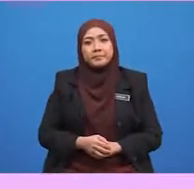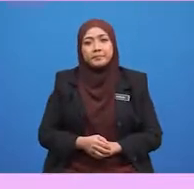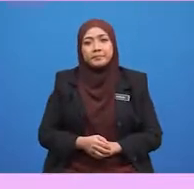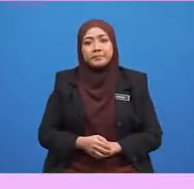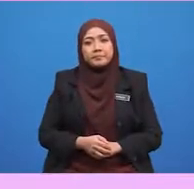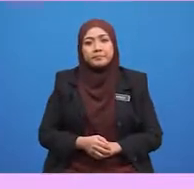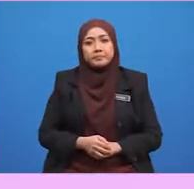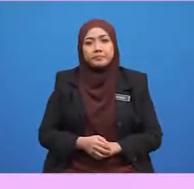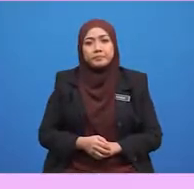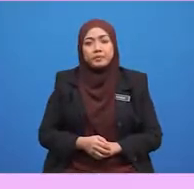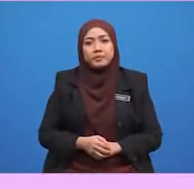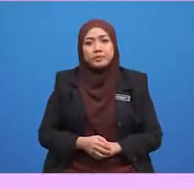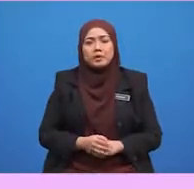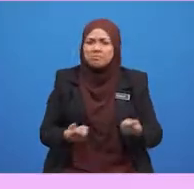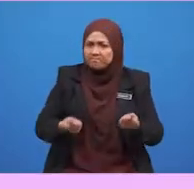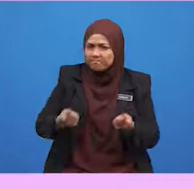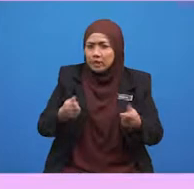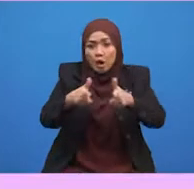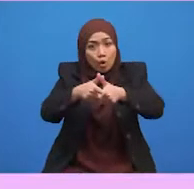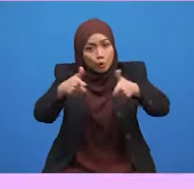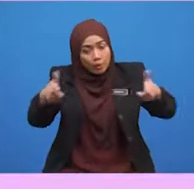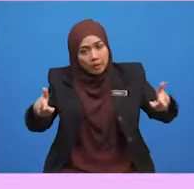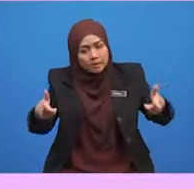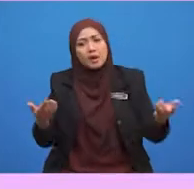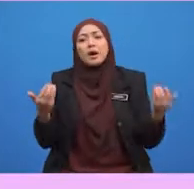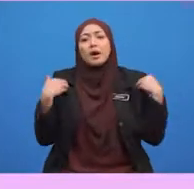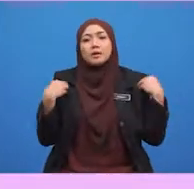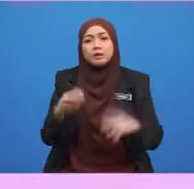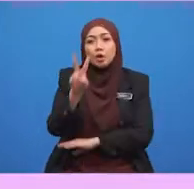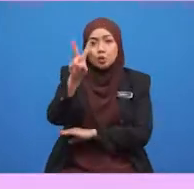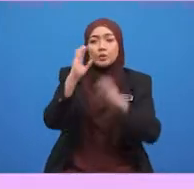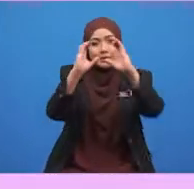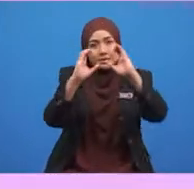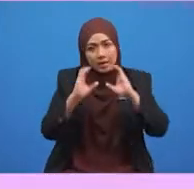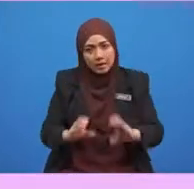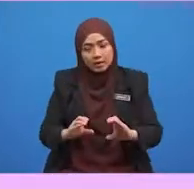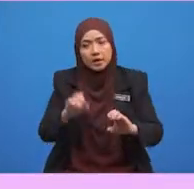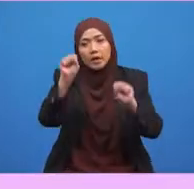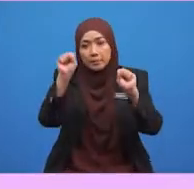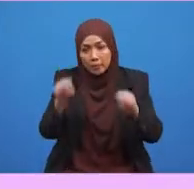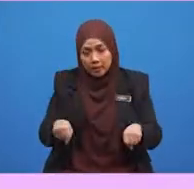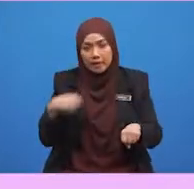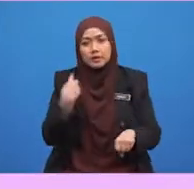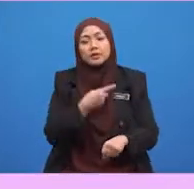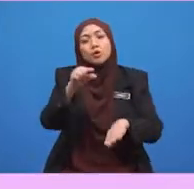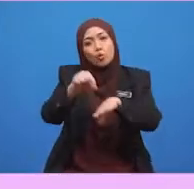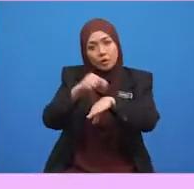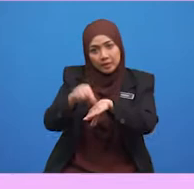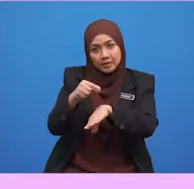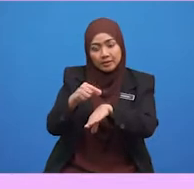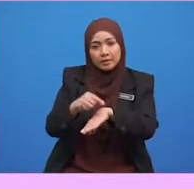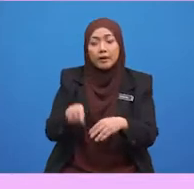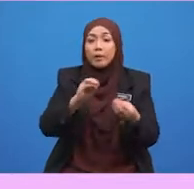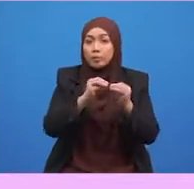Bagi menganggarkan luas pula, terdapat dua kaedah yang boleh digunakan.